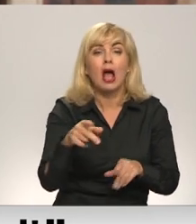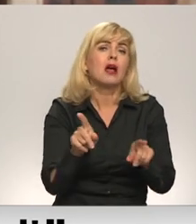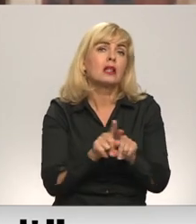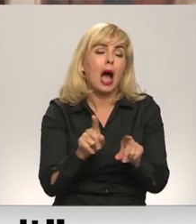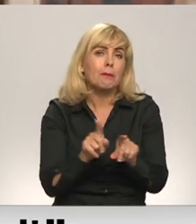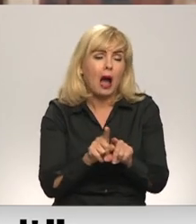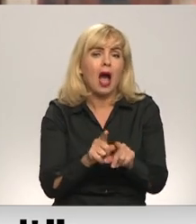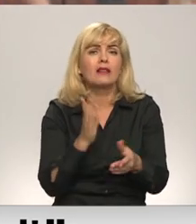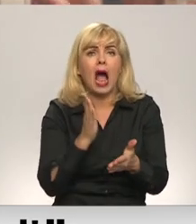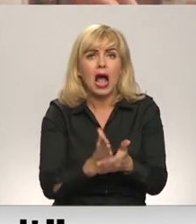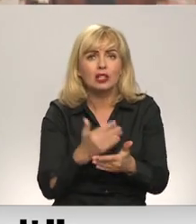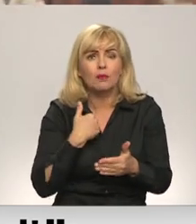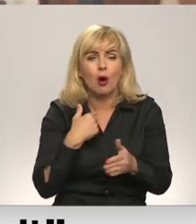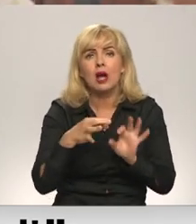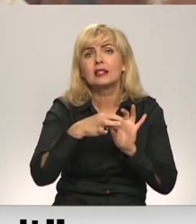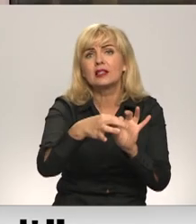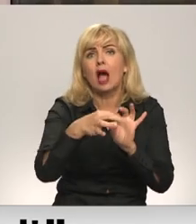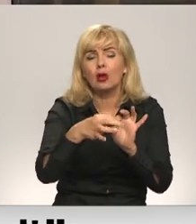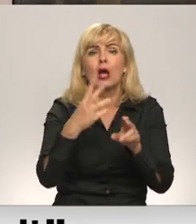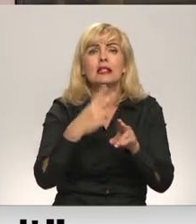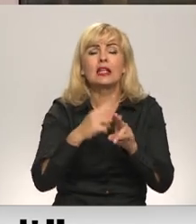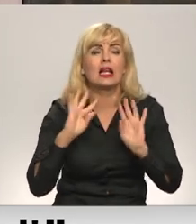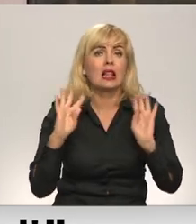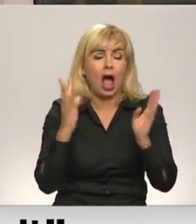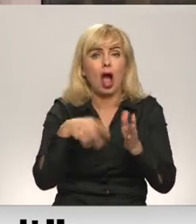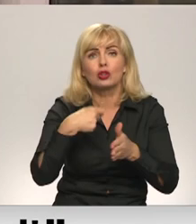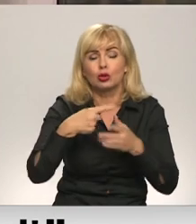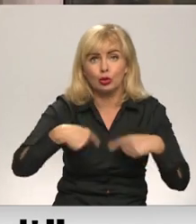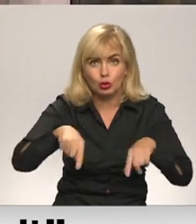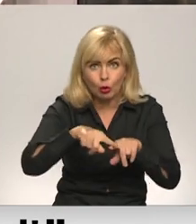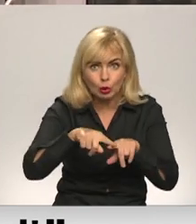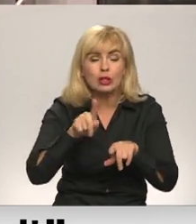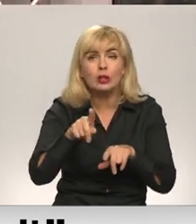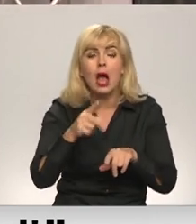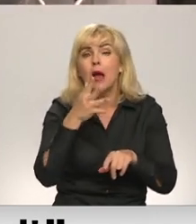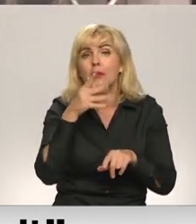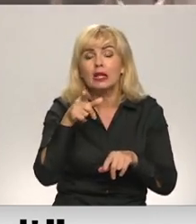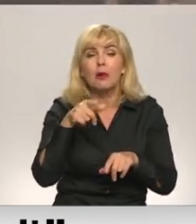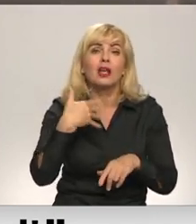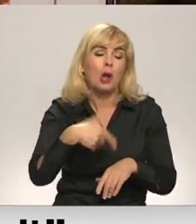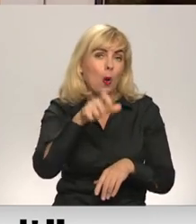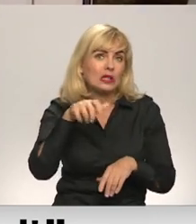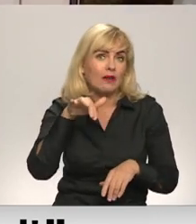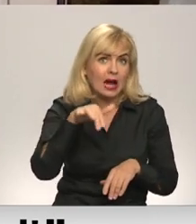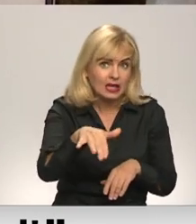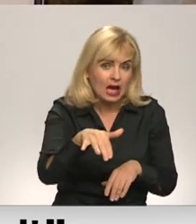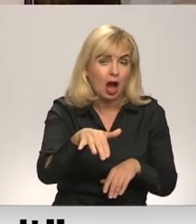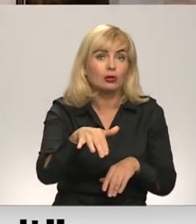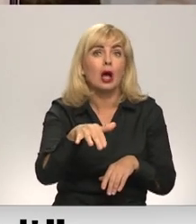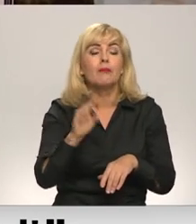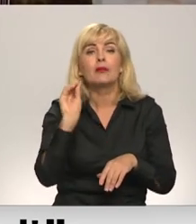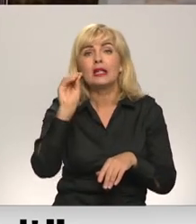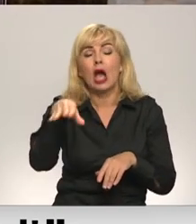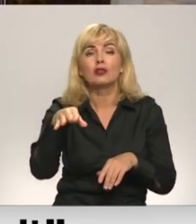laiku esmu saitē ar stikla studiju. Un jau pirmajās minūtēs pie ziedojuma kastēm dodas cilvēki. Kāds iesludina papīra